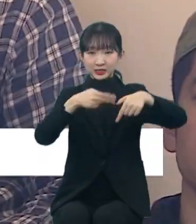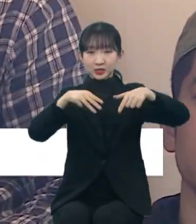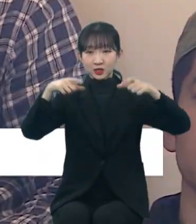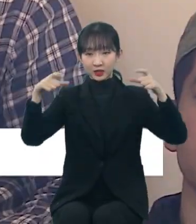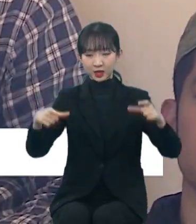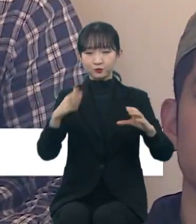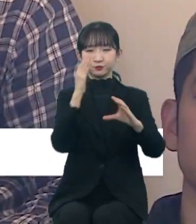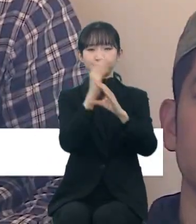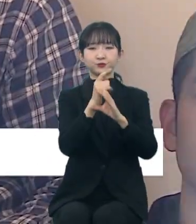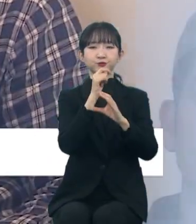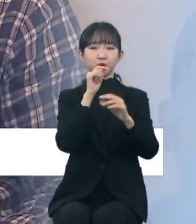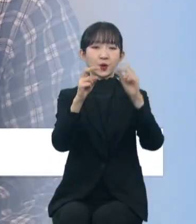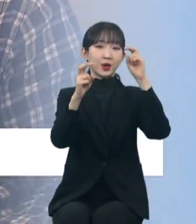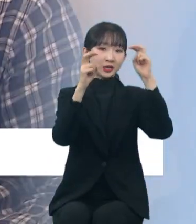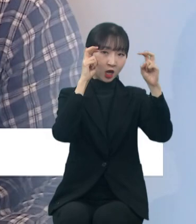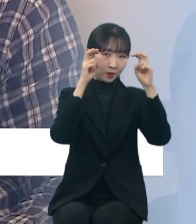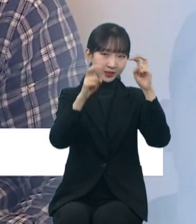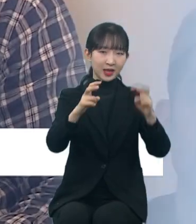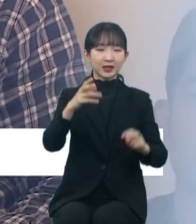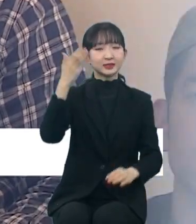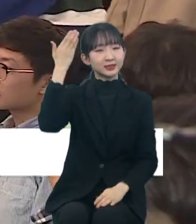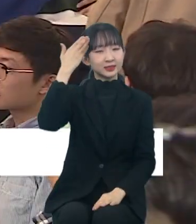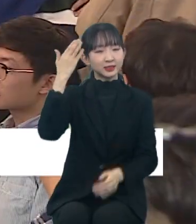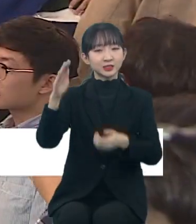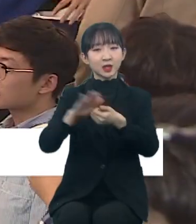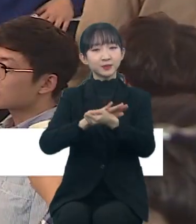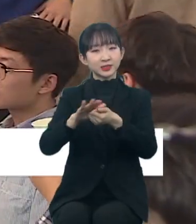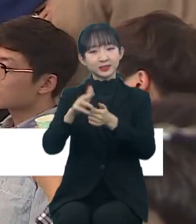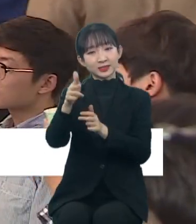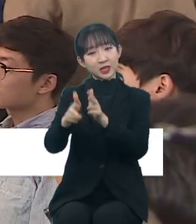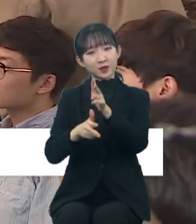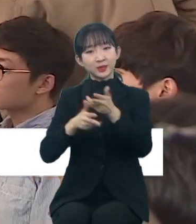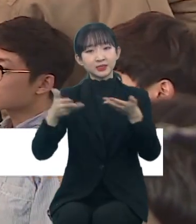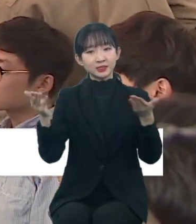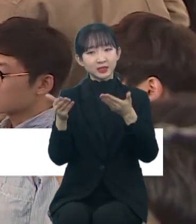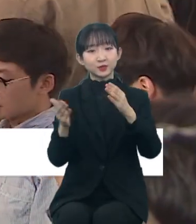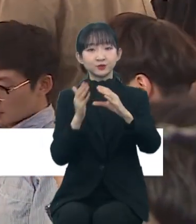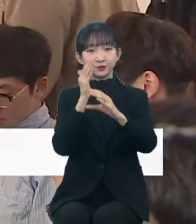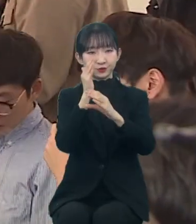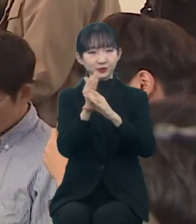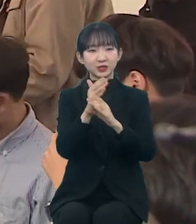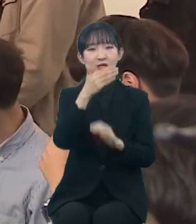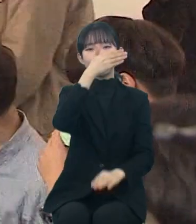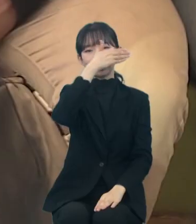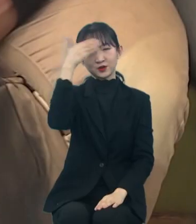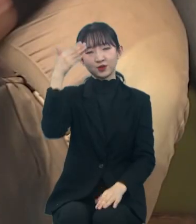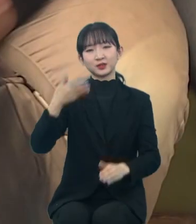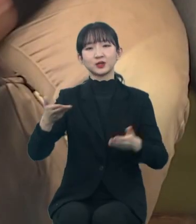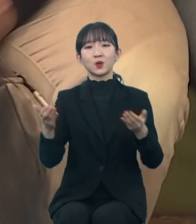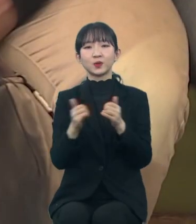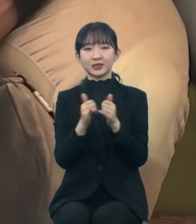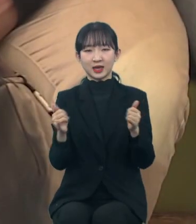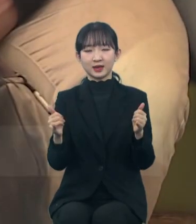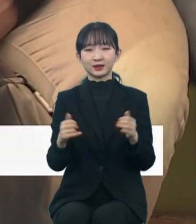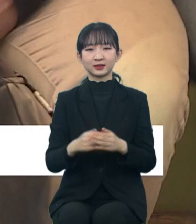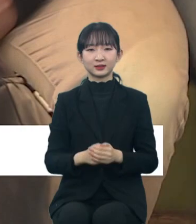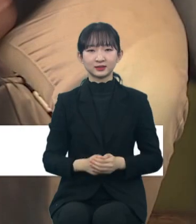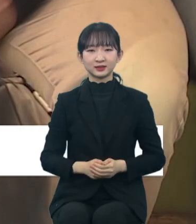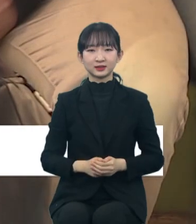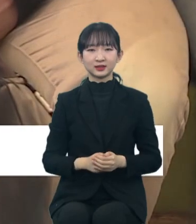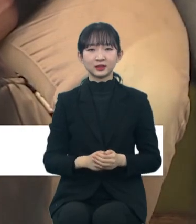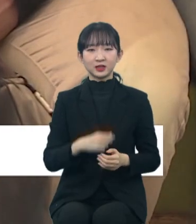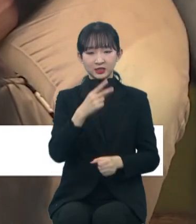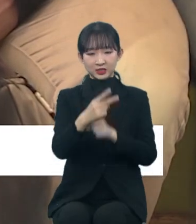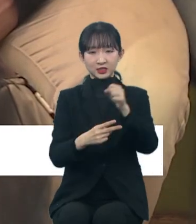중견 제조기업이나 지식 서비스 산업에 재직 중인 만 39세 이하 청년 근로자입니다. 단일 사업장에